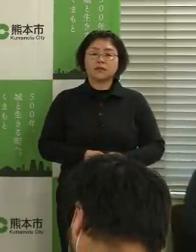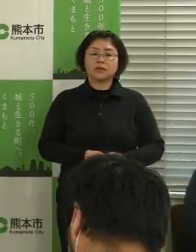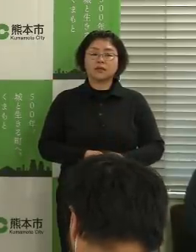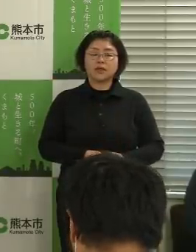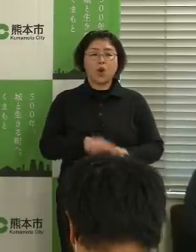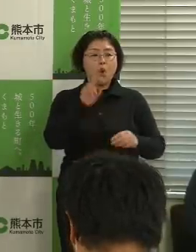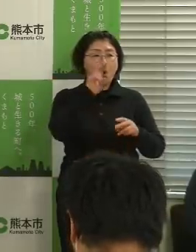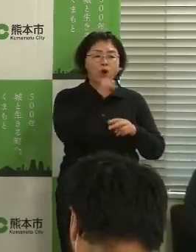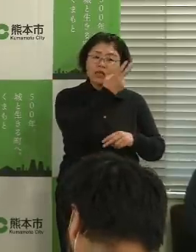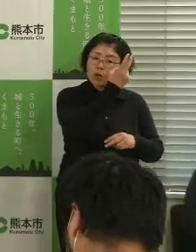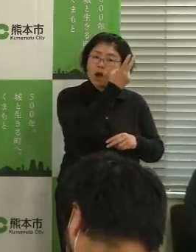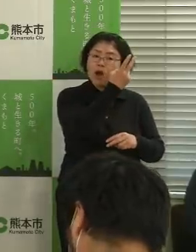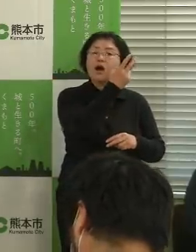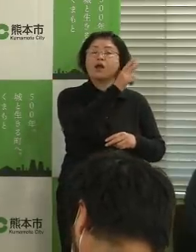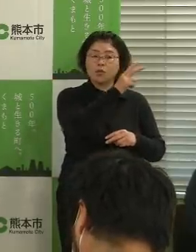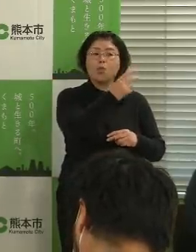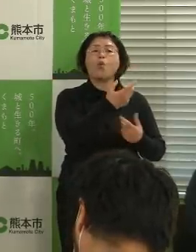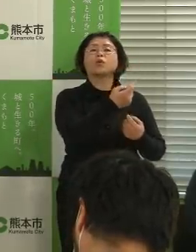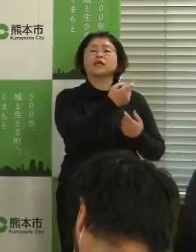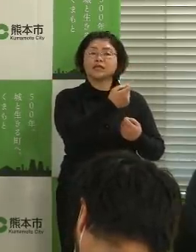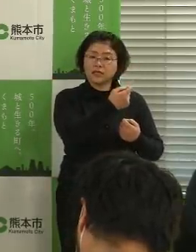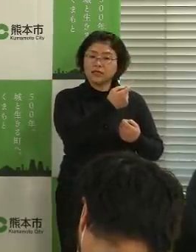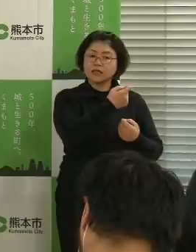確か沖縄の方でも今いろいろな、